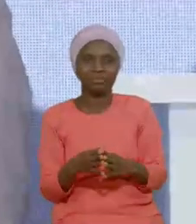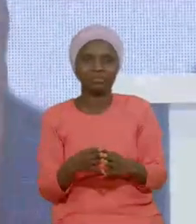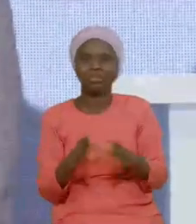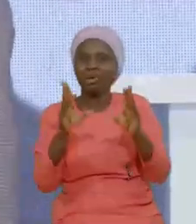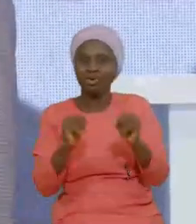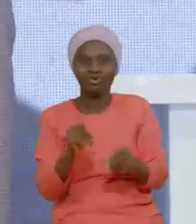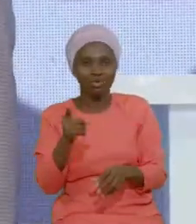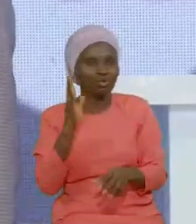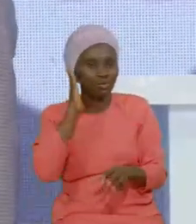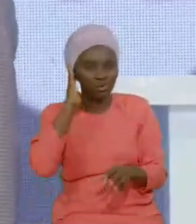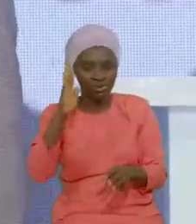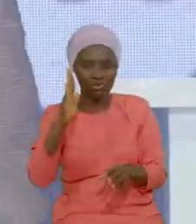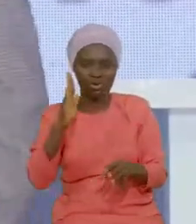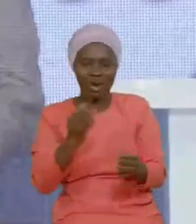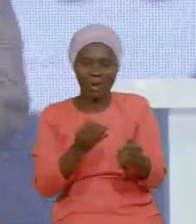moto.